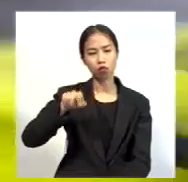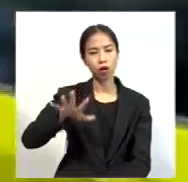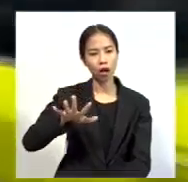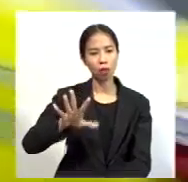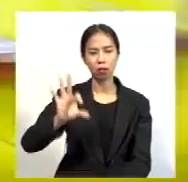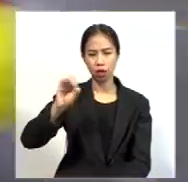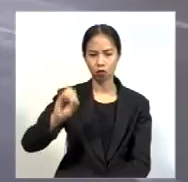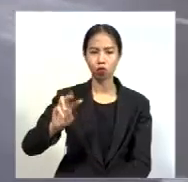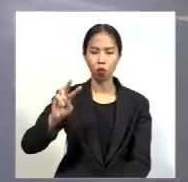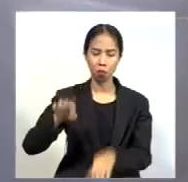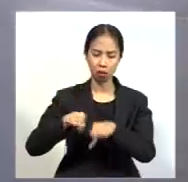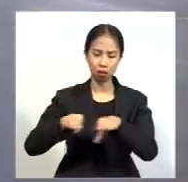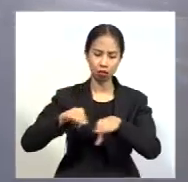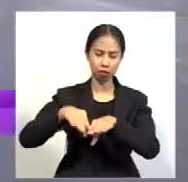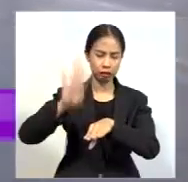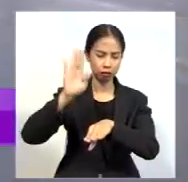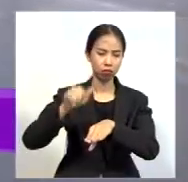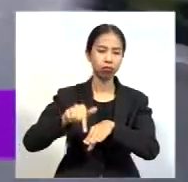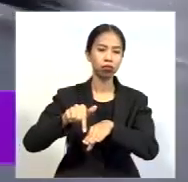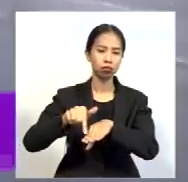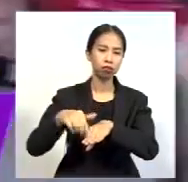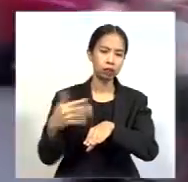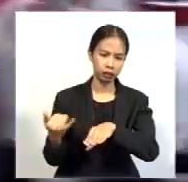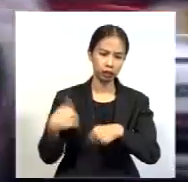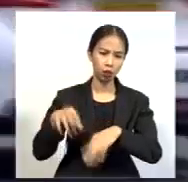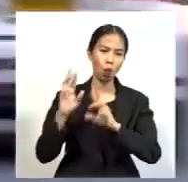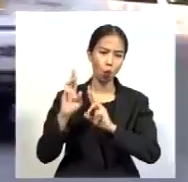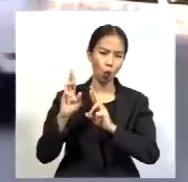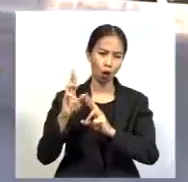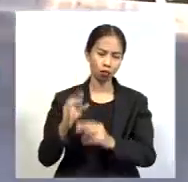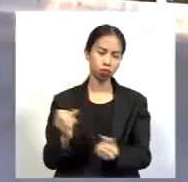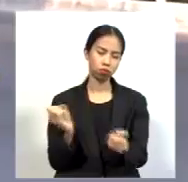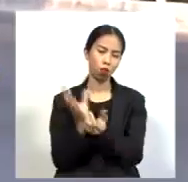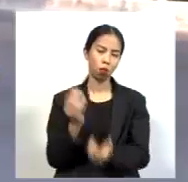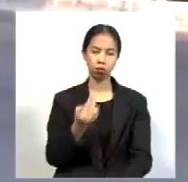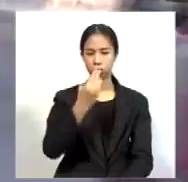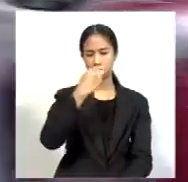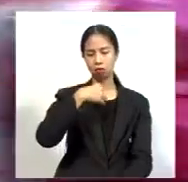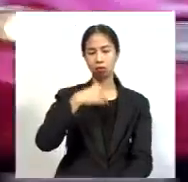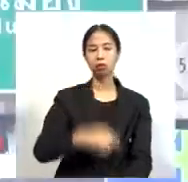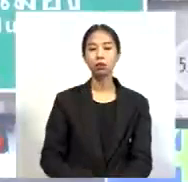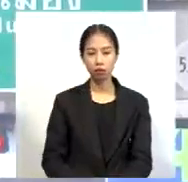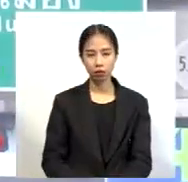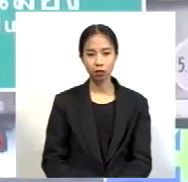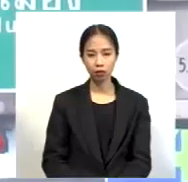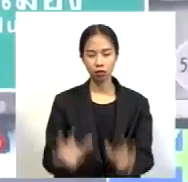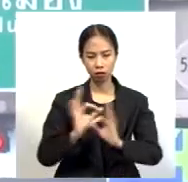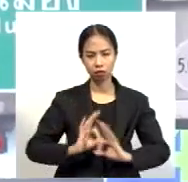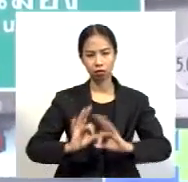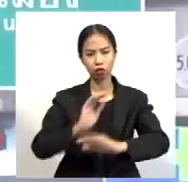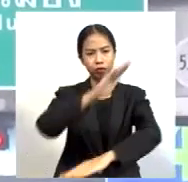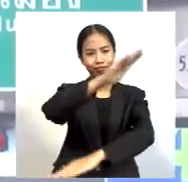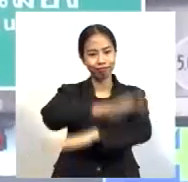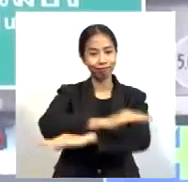อลูกบาศก์เมตรเกินค่ามาตรฐานนะครับที่ประชาชนควรระมัดระวังสุขภาพโดยเฉพาะบริเวณแยกลาดพร้า